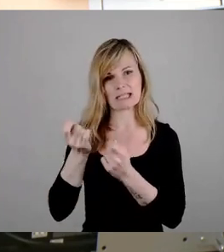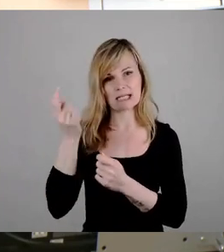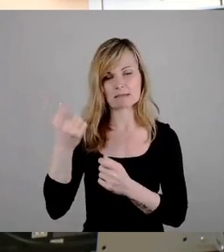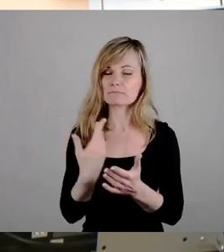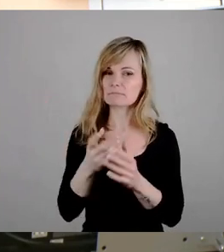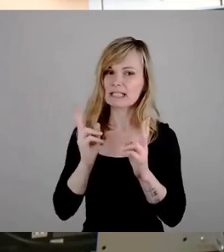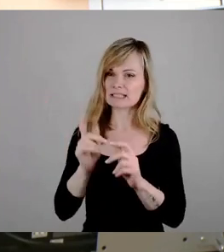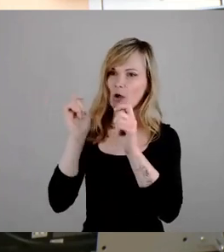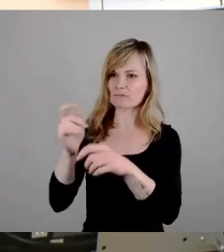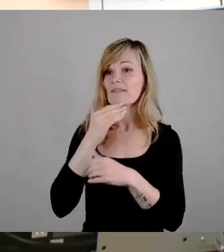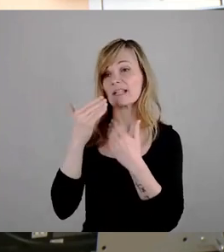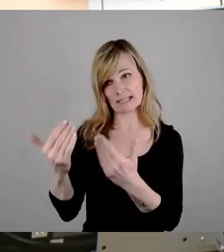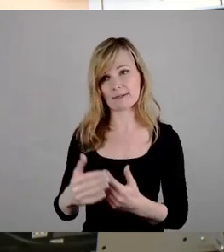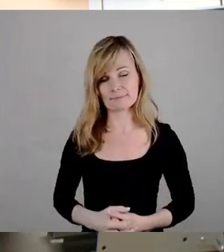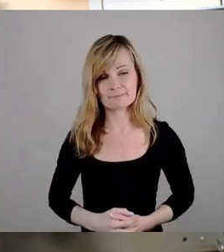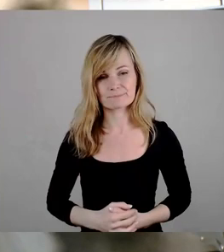Vielen Dank.